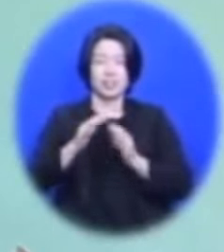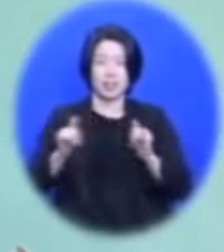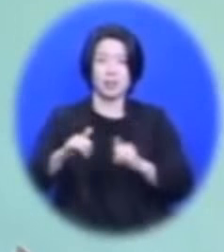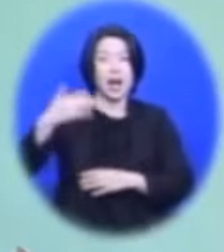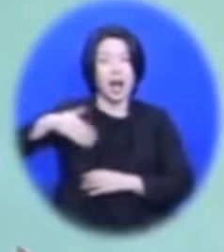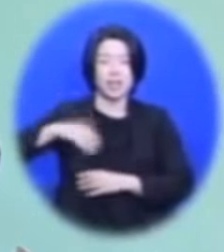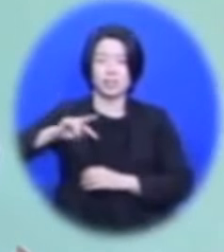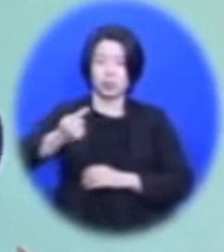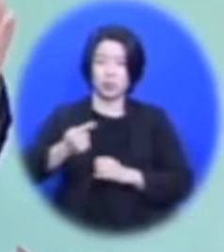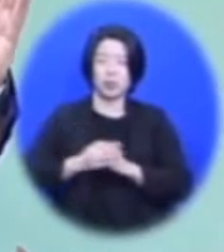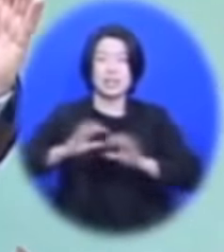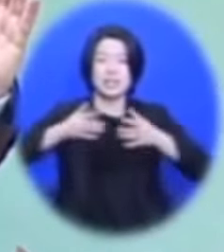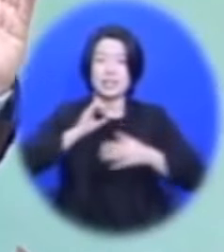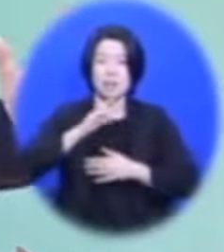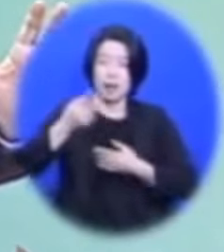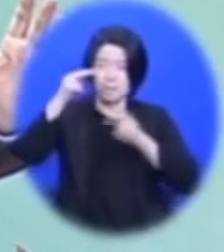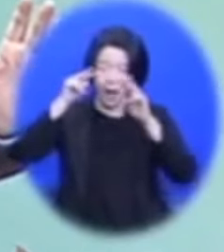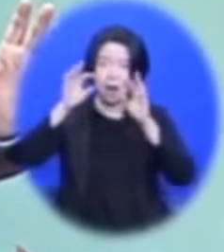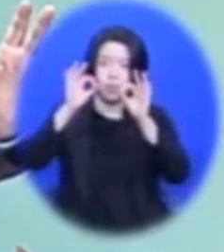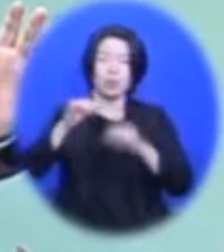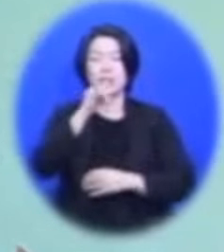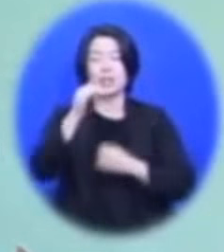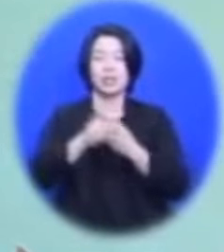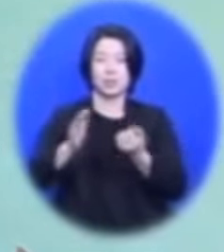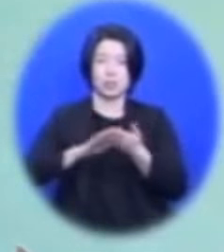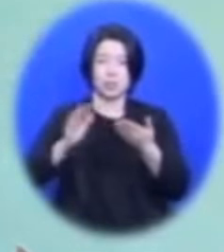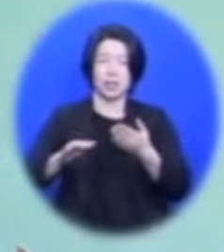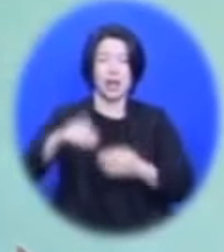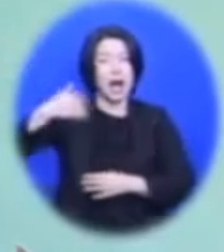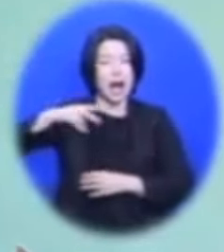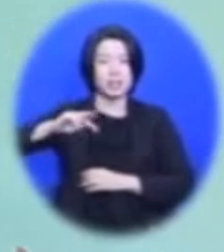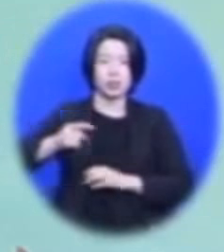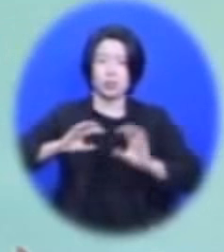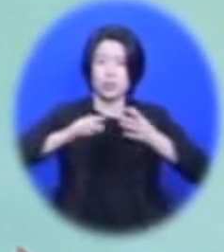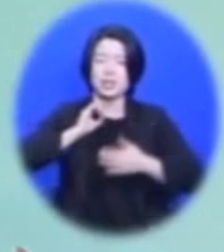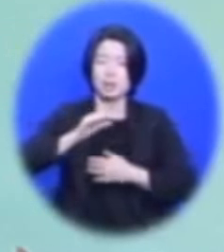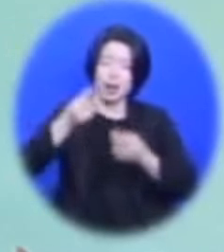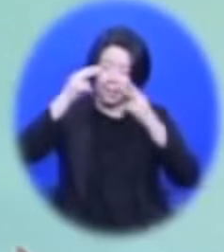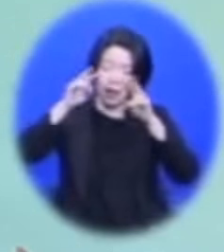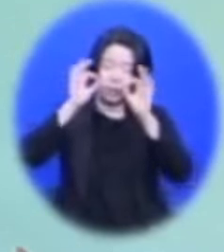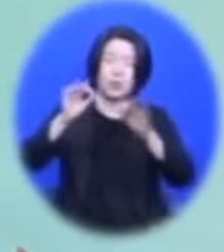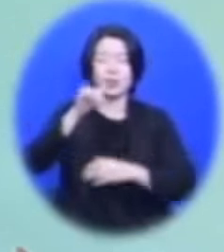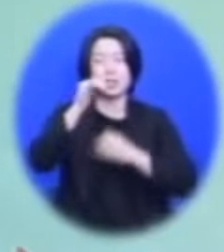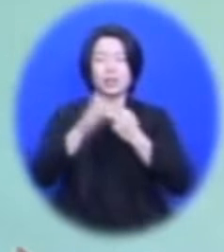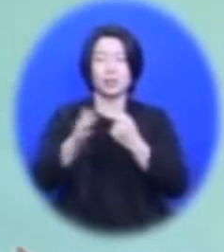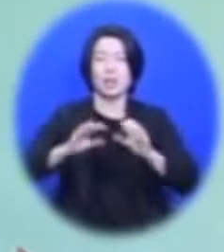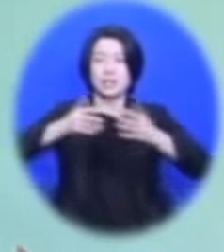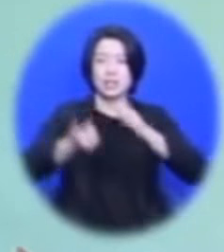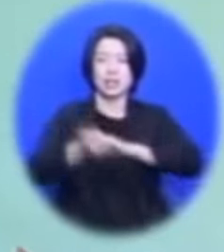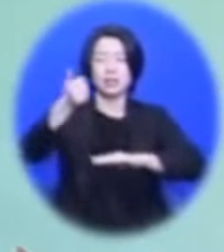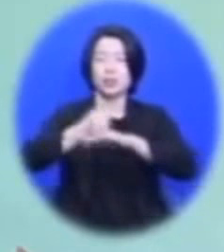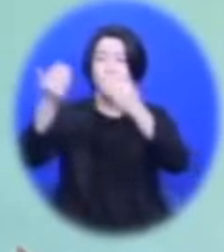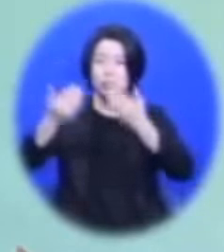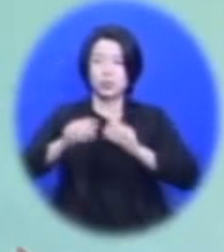아직까지도 세상만 바라보고 있기 때문입니다. 아직까지도 세상만 바라보고 있으니까 세상 성공 안 주셔도 된다는